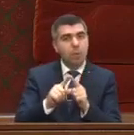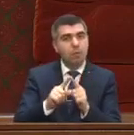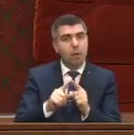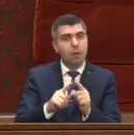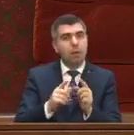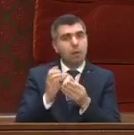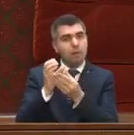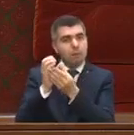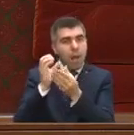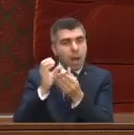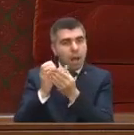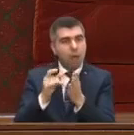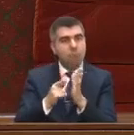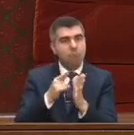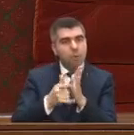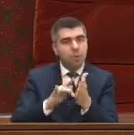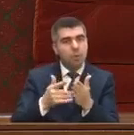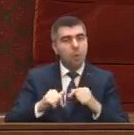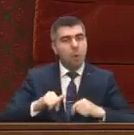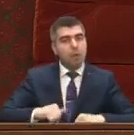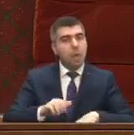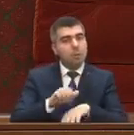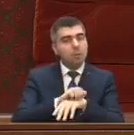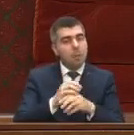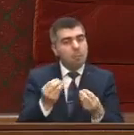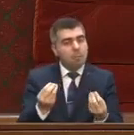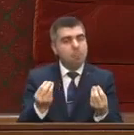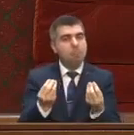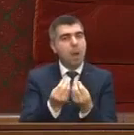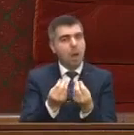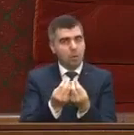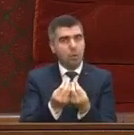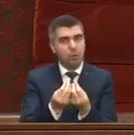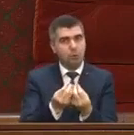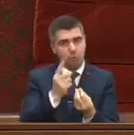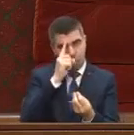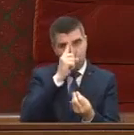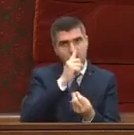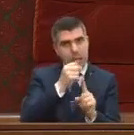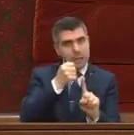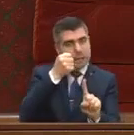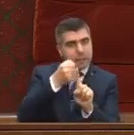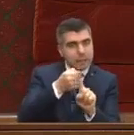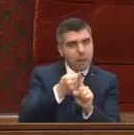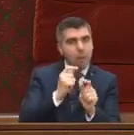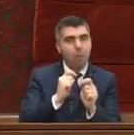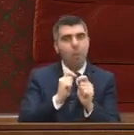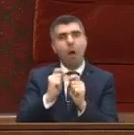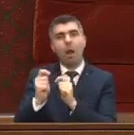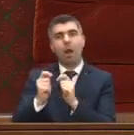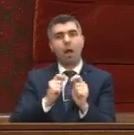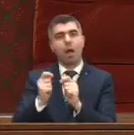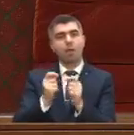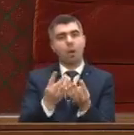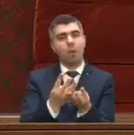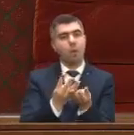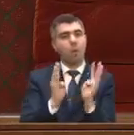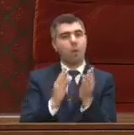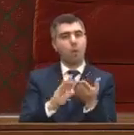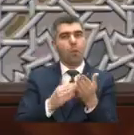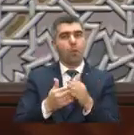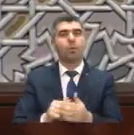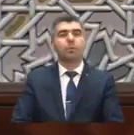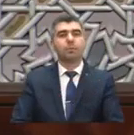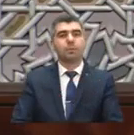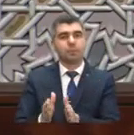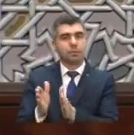صعيد وزاره الداخليه، وعندنا فيها تصور اللي هو جزء من تصور اللي غادي نناقشوا مع الاطراف الاخرى ان شاء الله رب العالمين.